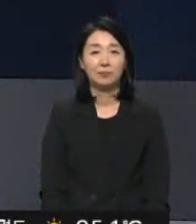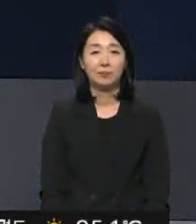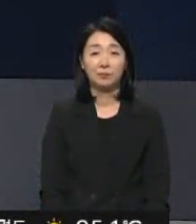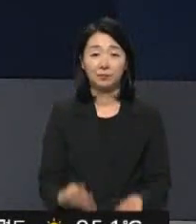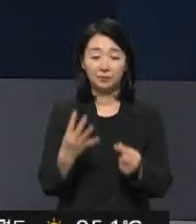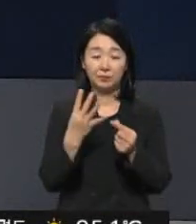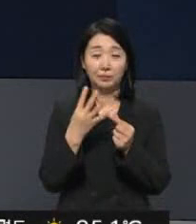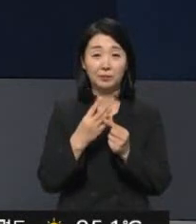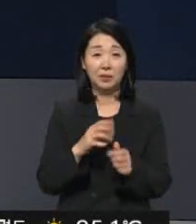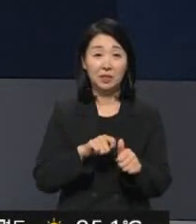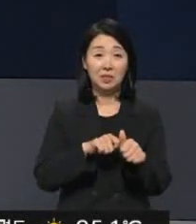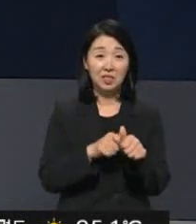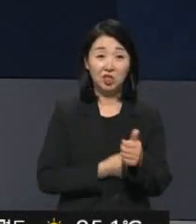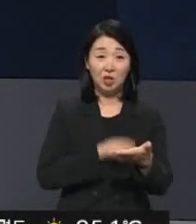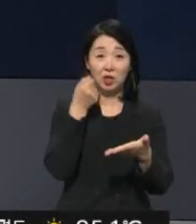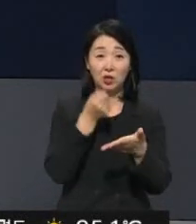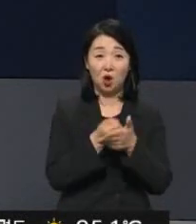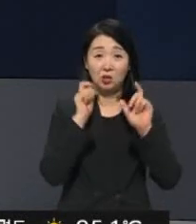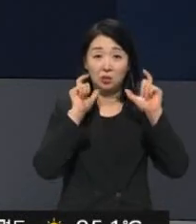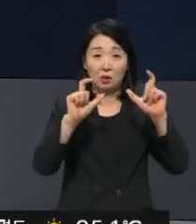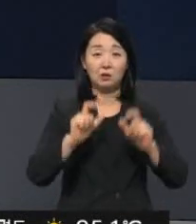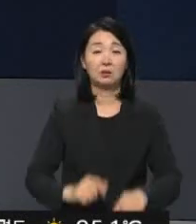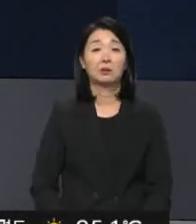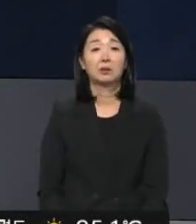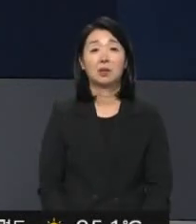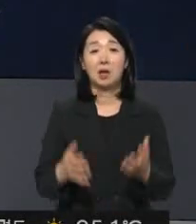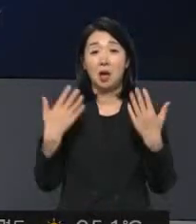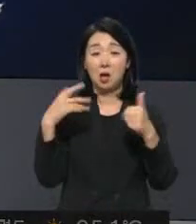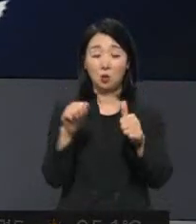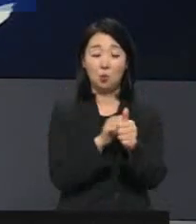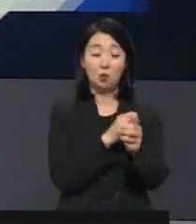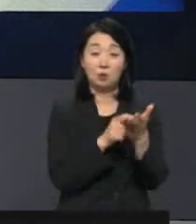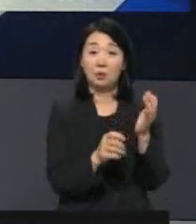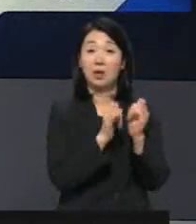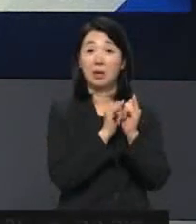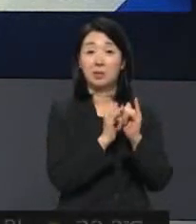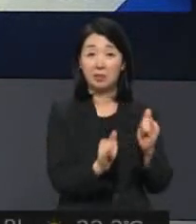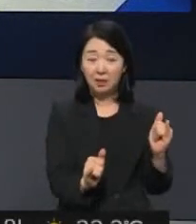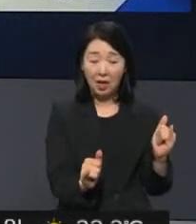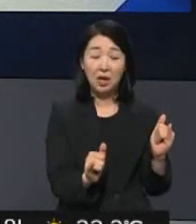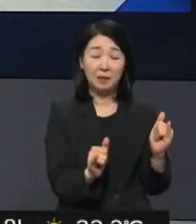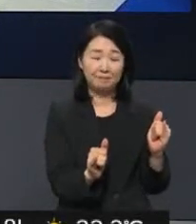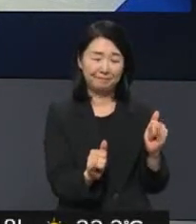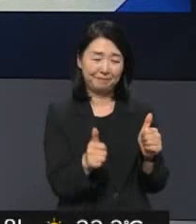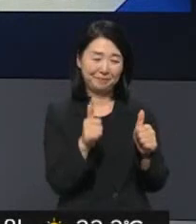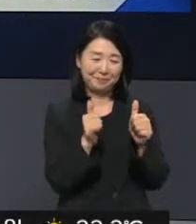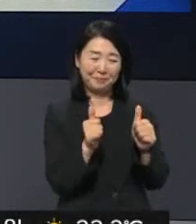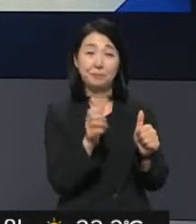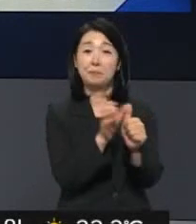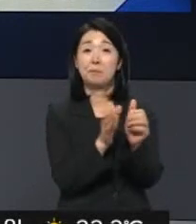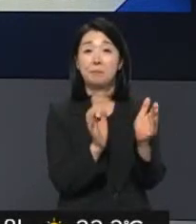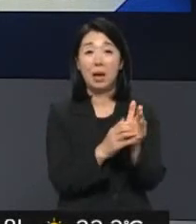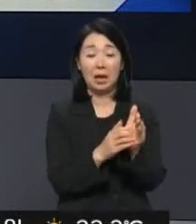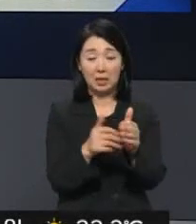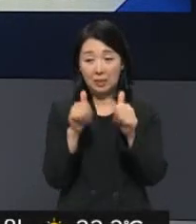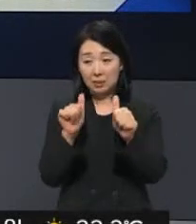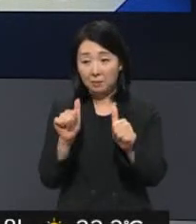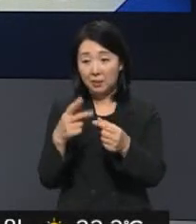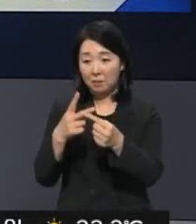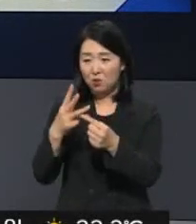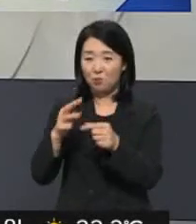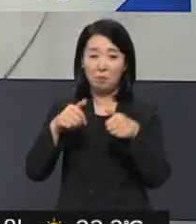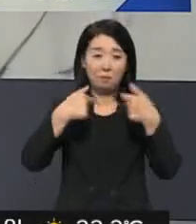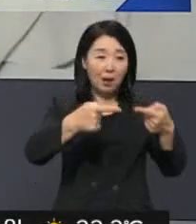네, 네 번째 픽, 징계 결정으로 가봅니다. 학교폭력 피해자 유족 사건을 맡고도 재판에 세 차례 나가지 않아서